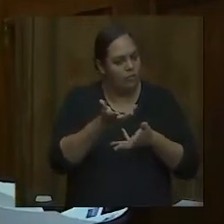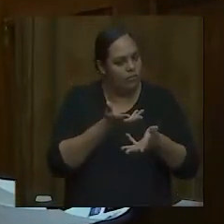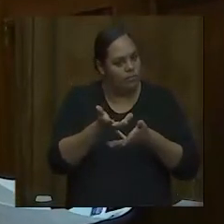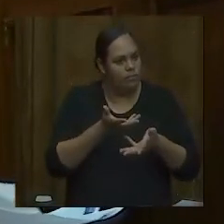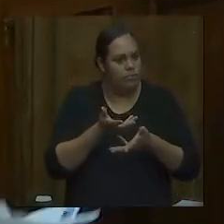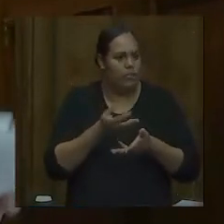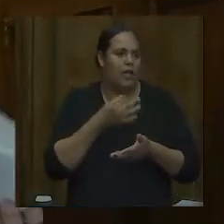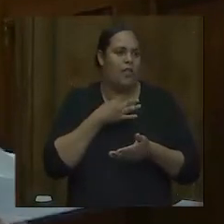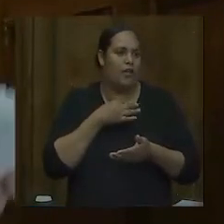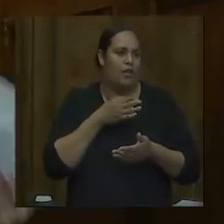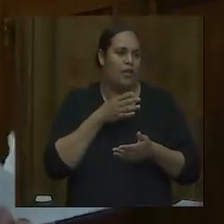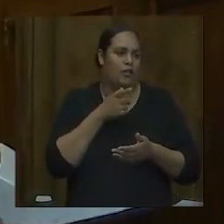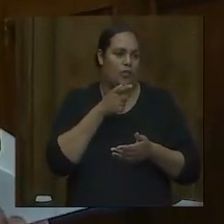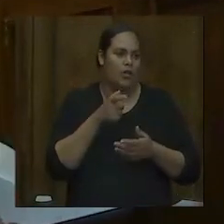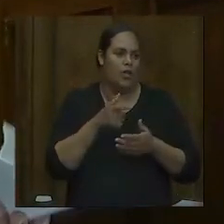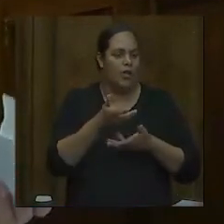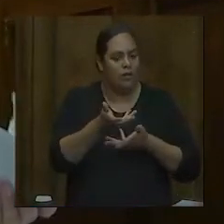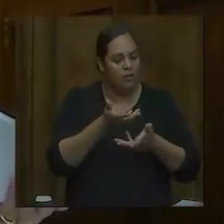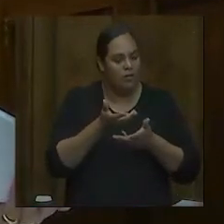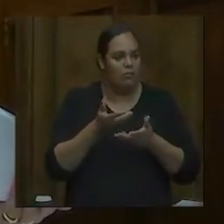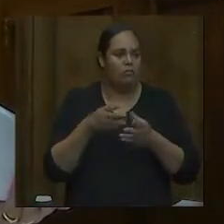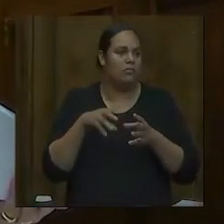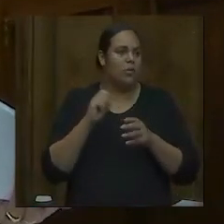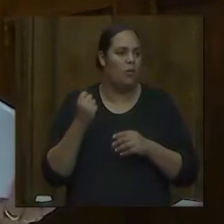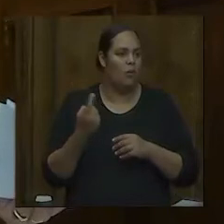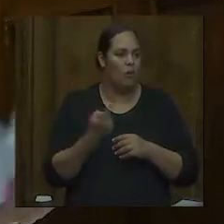English word. Engagement with all our